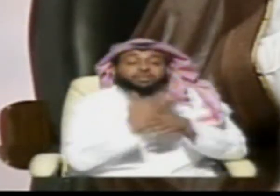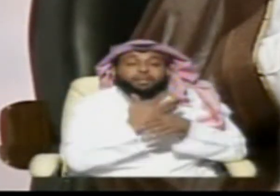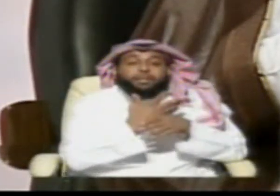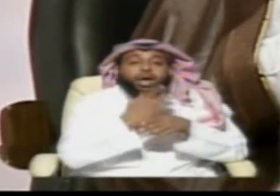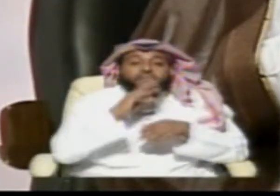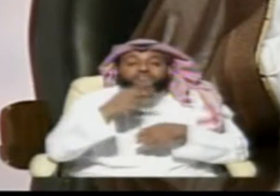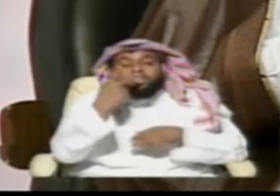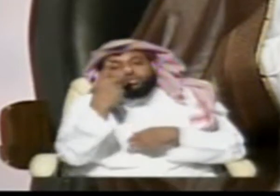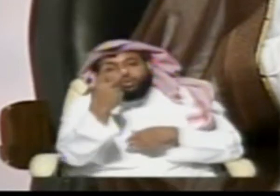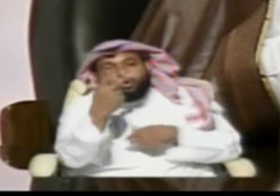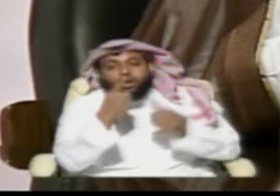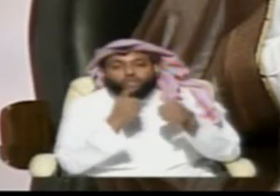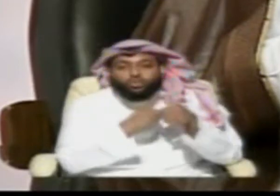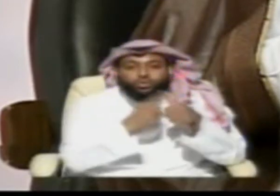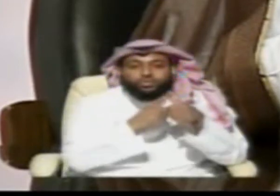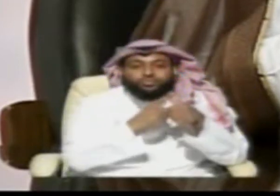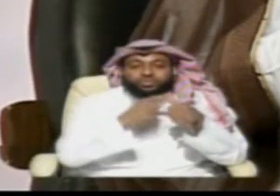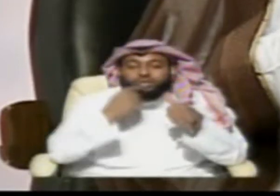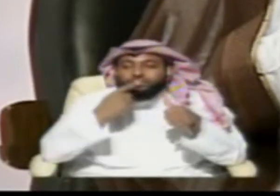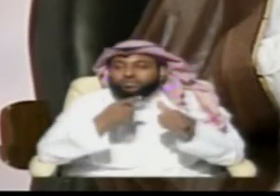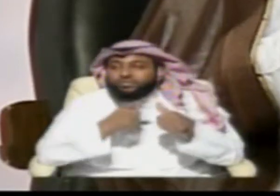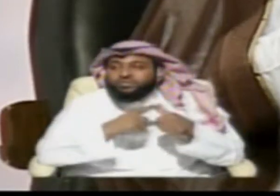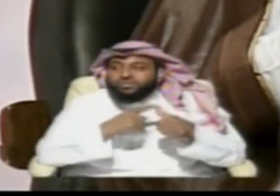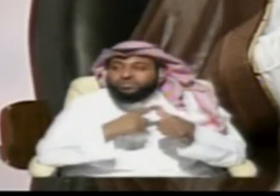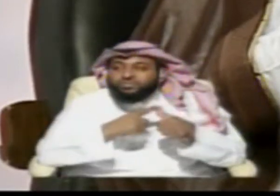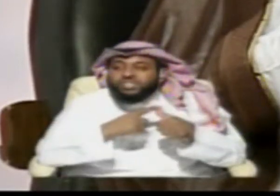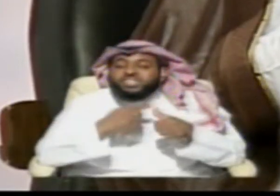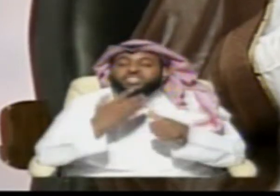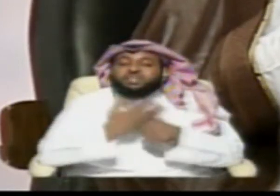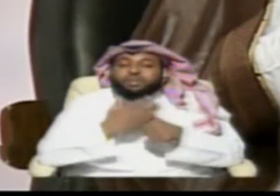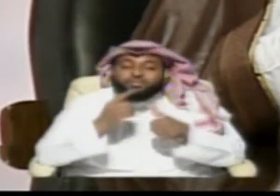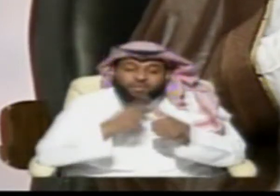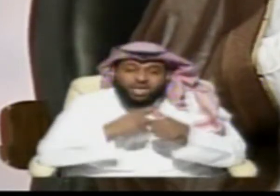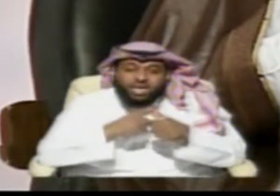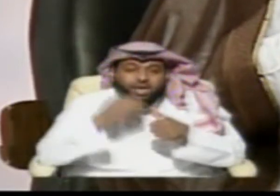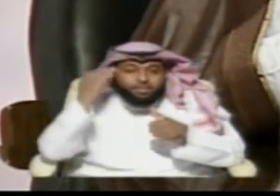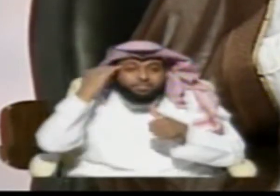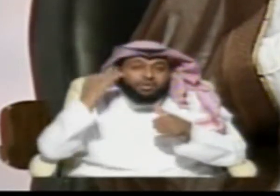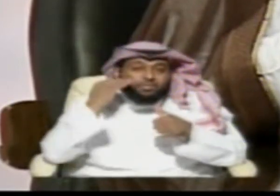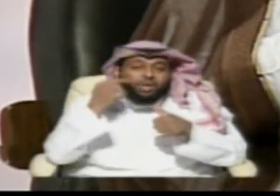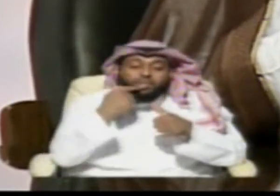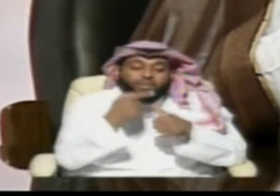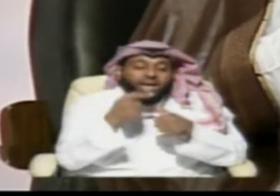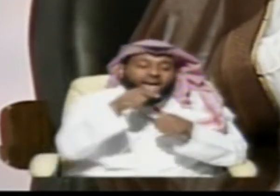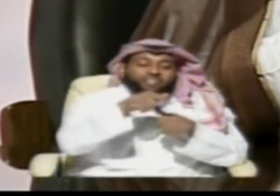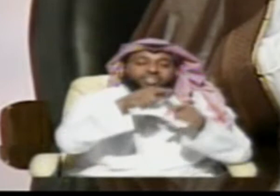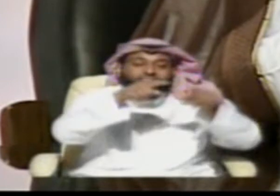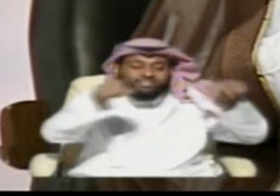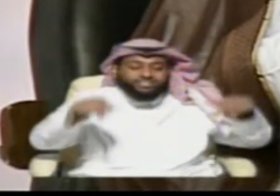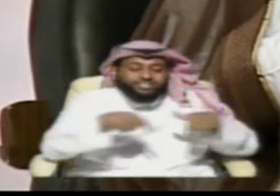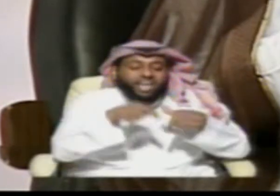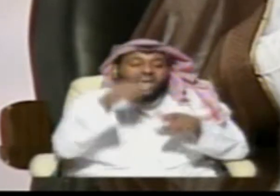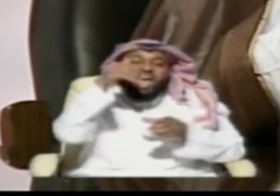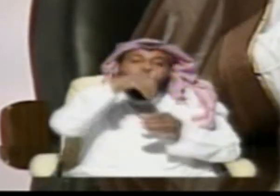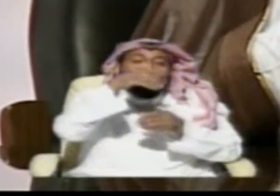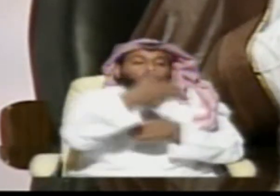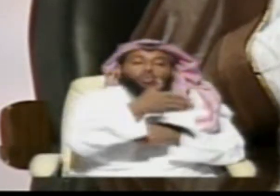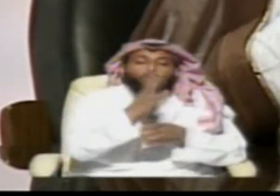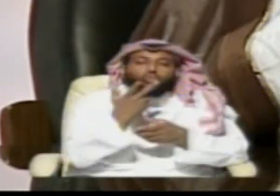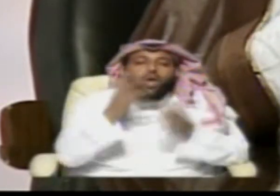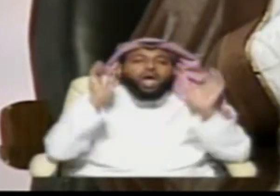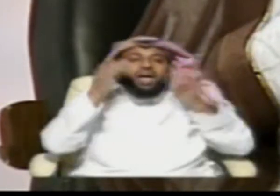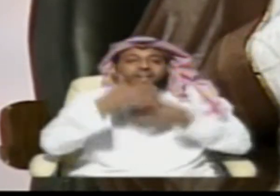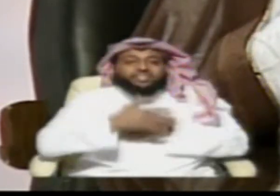من الاتيان إلى المصلى لأنه موضع صلاة فتمنع منه الحائض كما تمنع